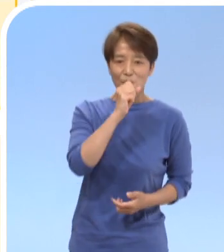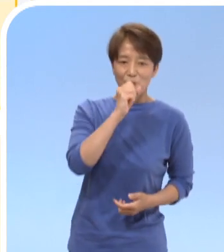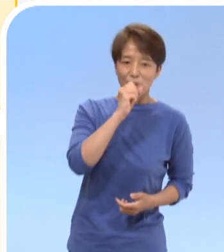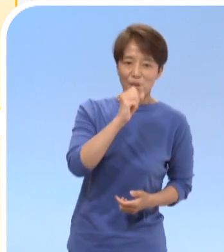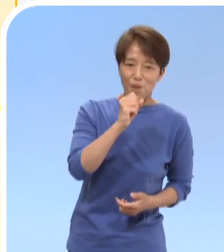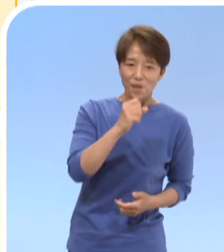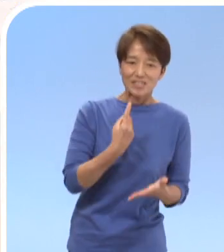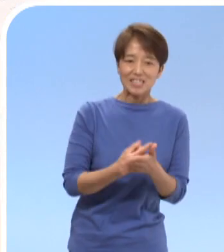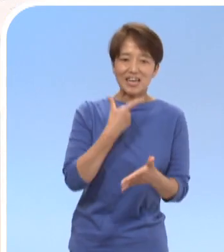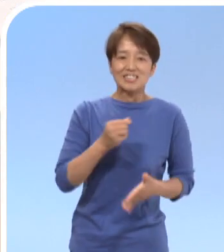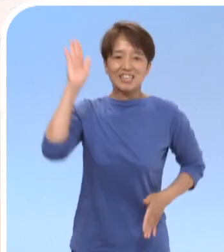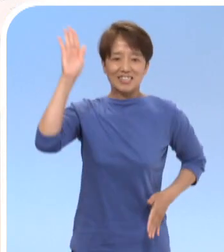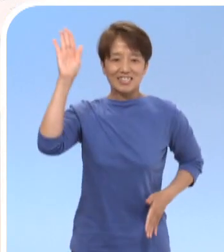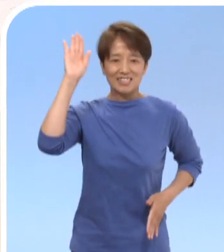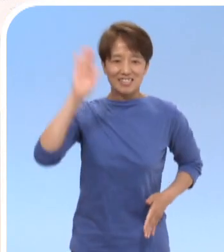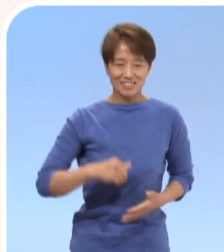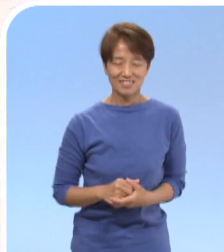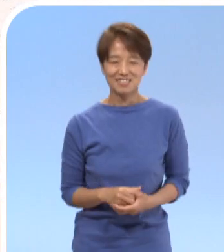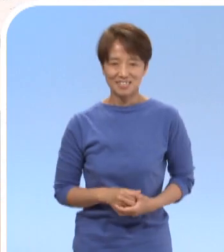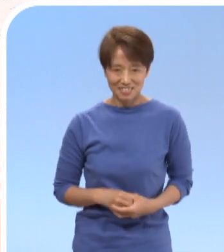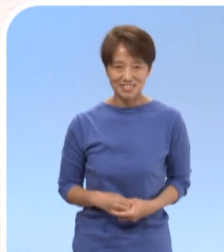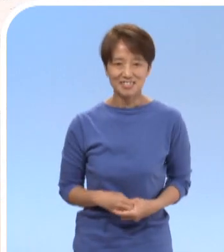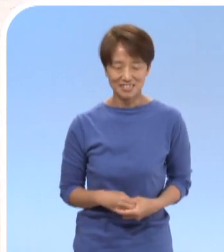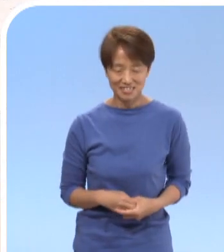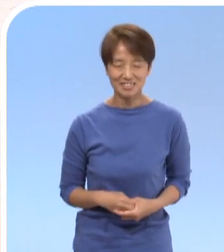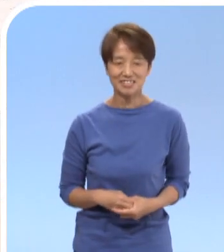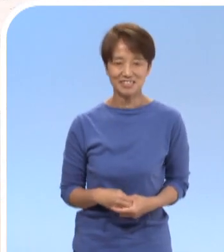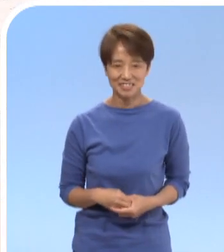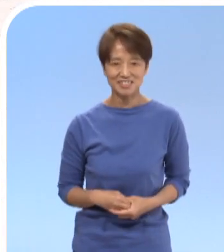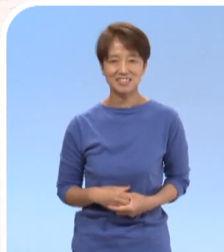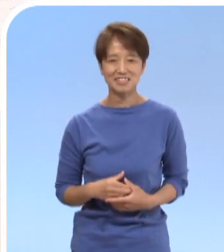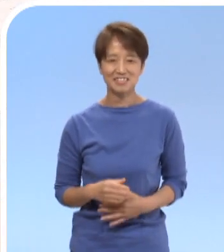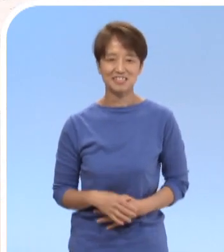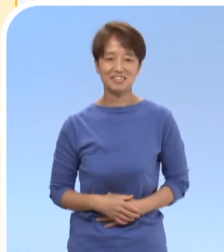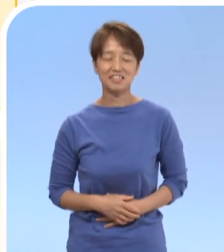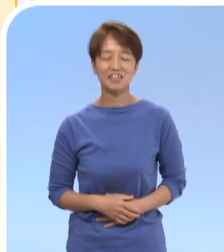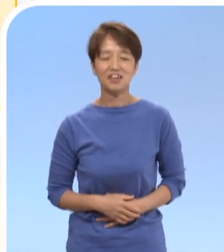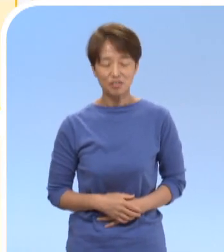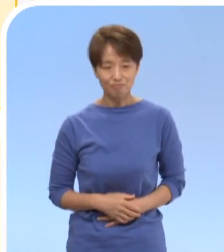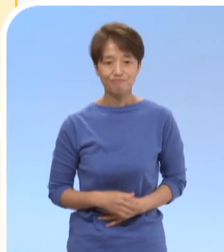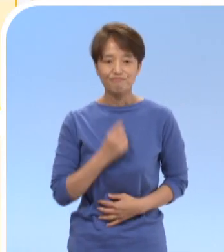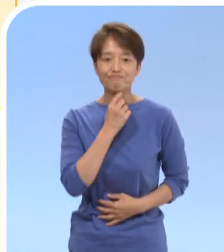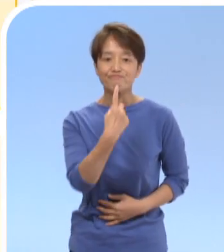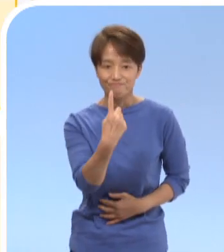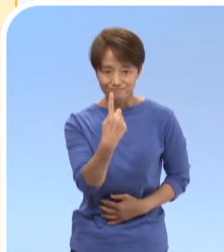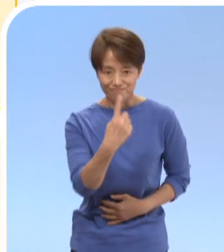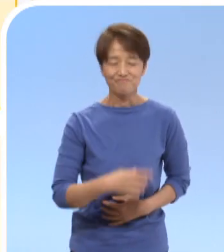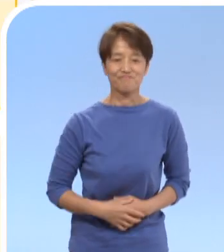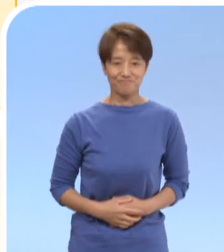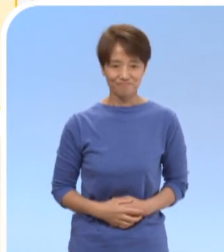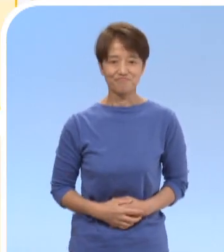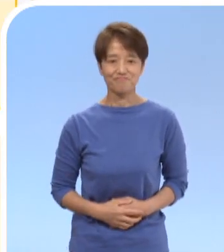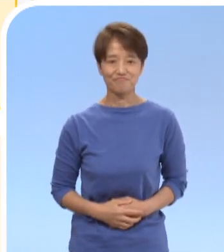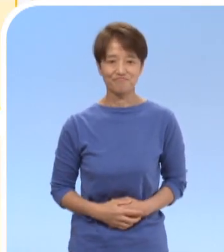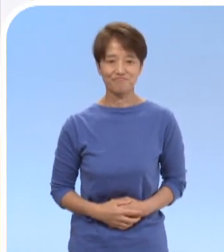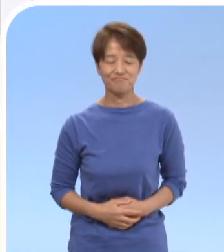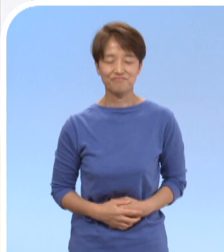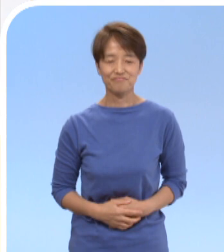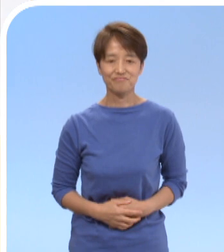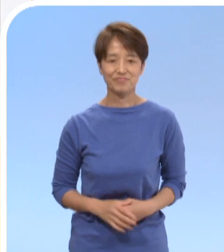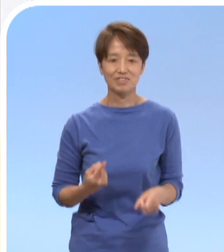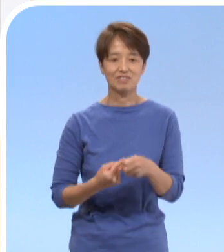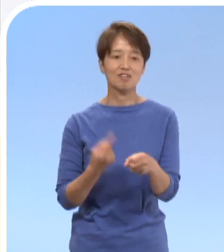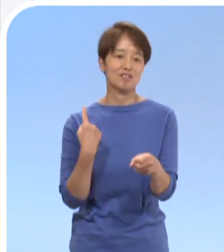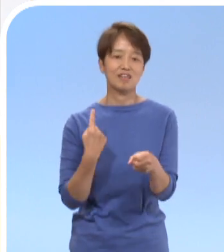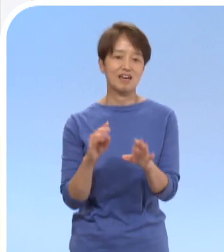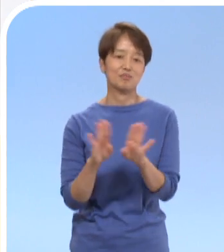い。参加したいです。 ぜひお願いします。それとですね、もう一個あるんですけども、